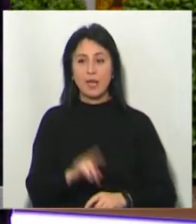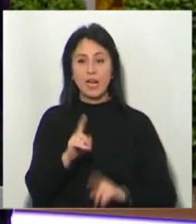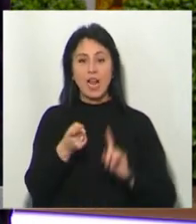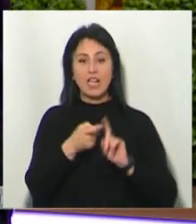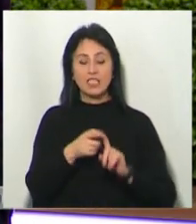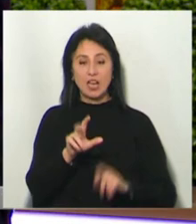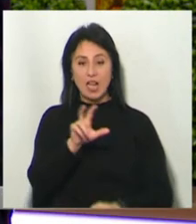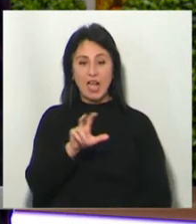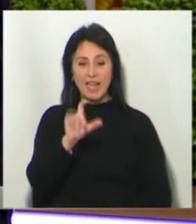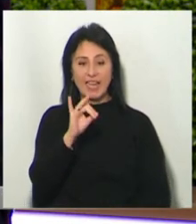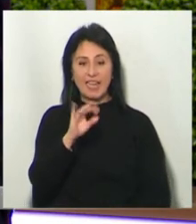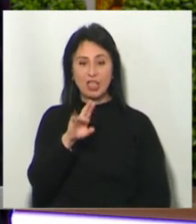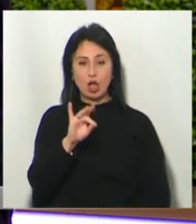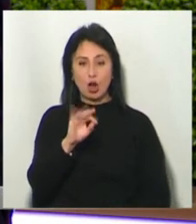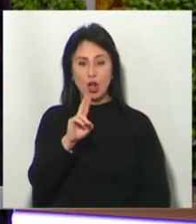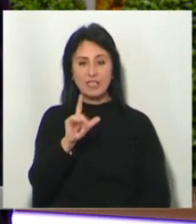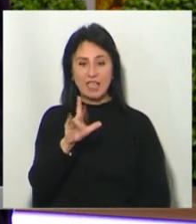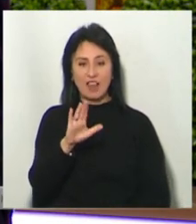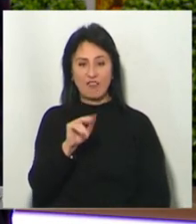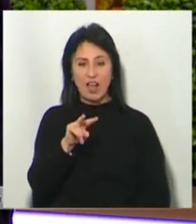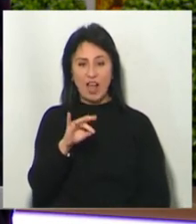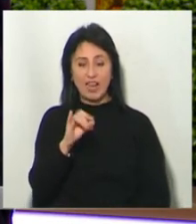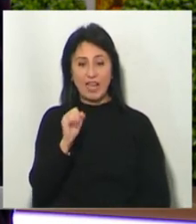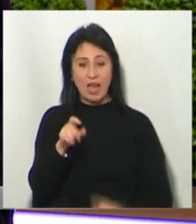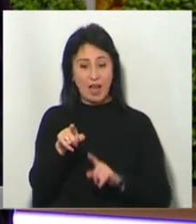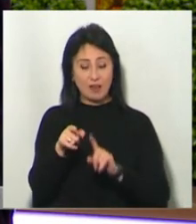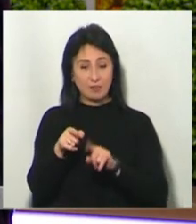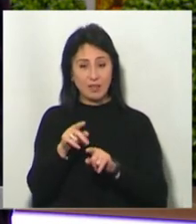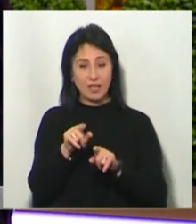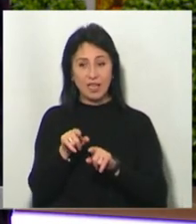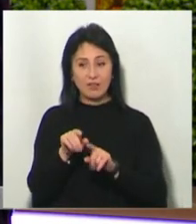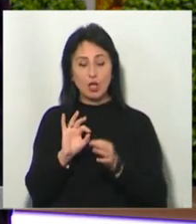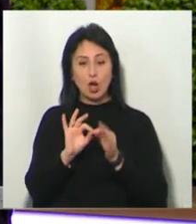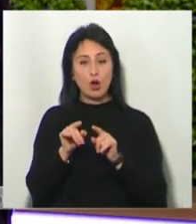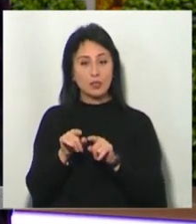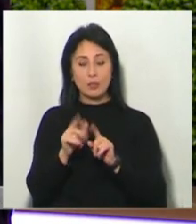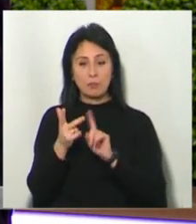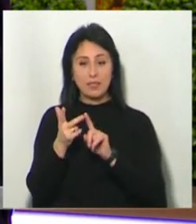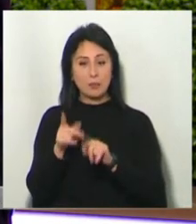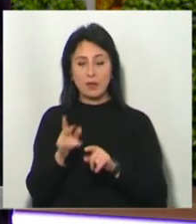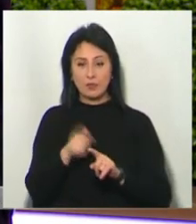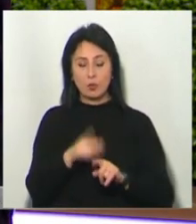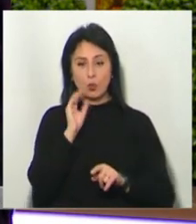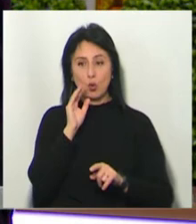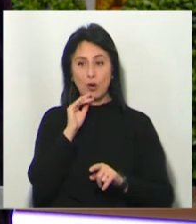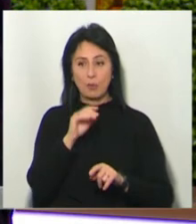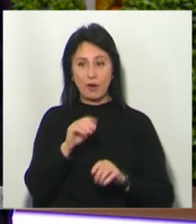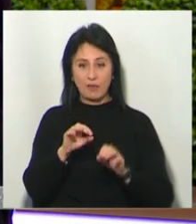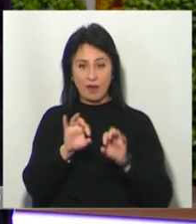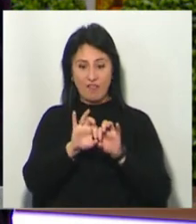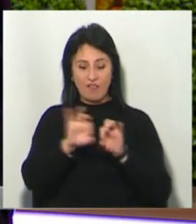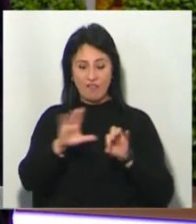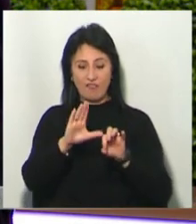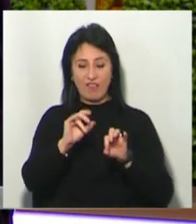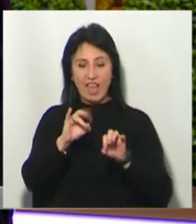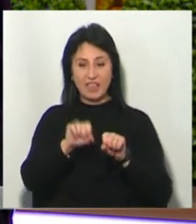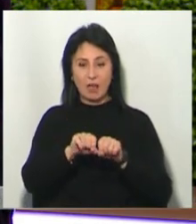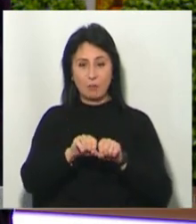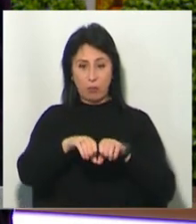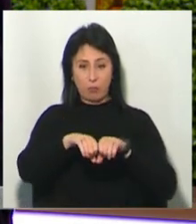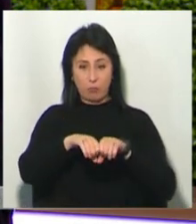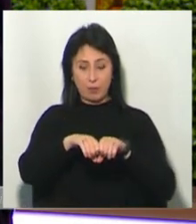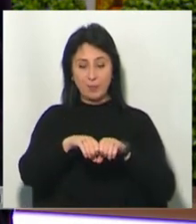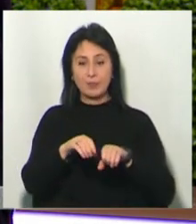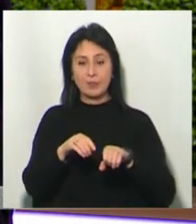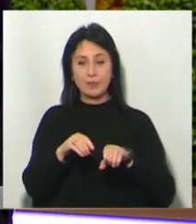რაც შეეხება ჰიდროცეფალიას, აი ეს ამ არსებულ კონკრეტულ შემთხვევაში, როცა ვენა გალენა